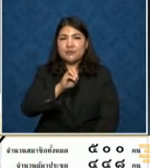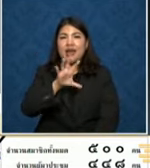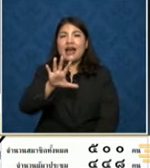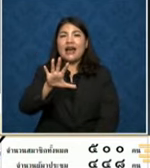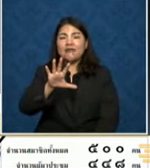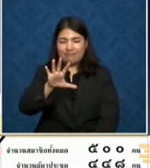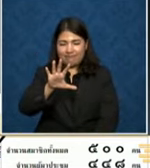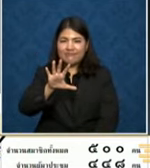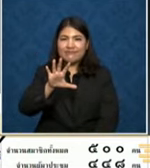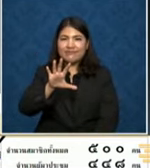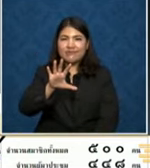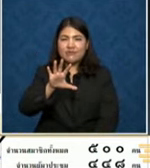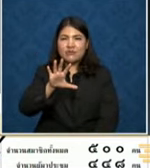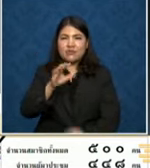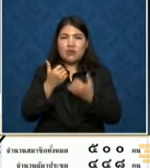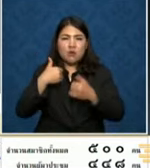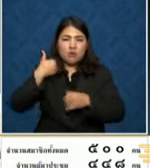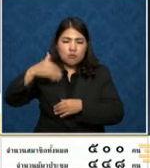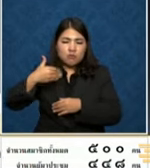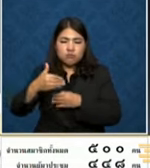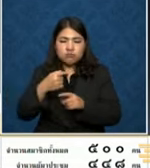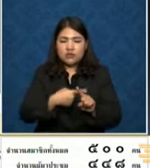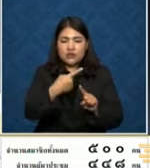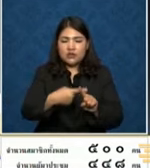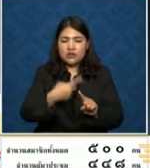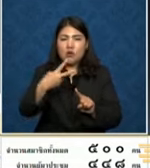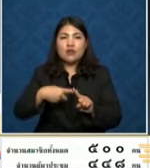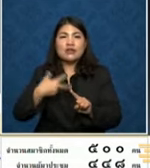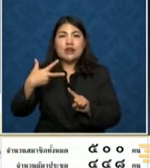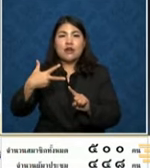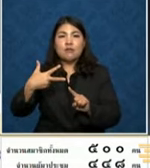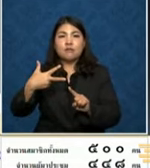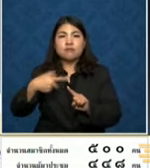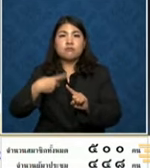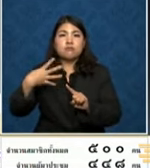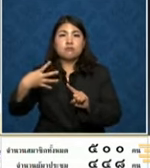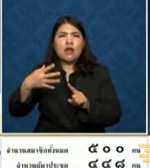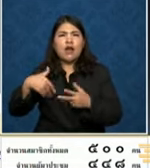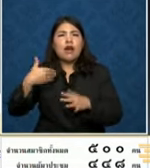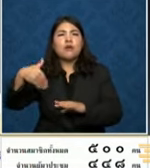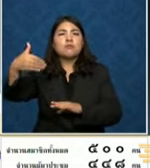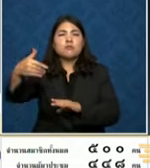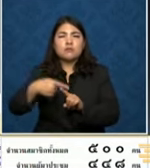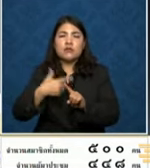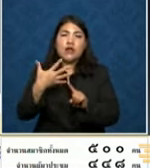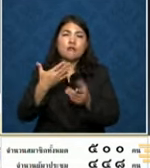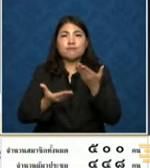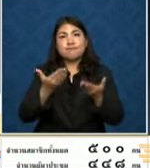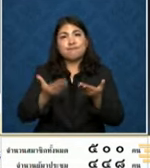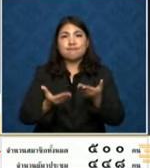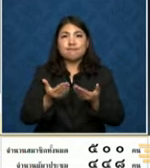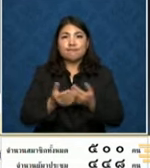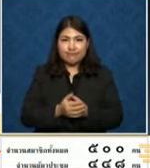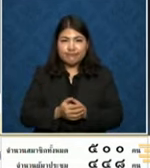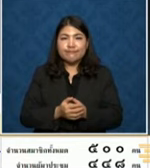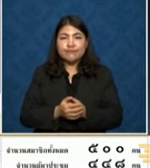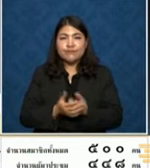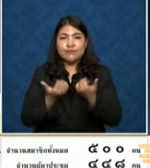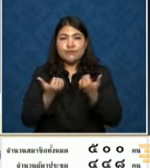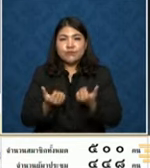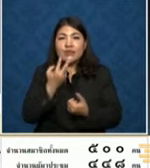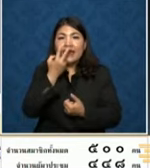65นะครับมาถึงมกราคมกุมภามีนาเมษาเอาเลยไปอีกก็ได้พฤษภาอะไรก็แล้วแต่ครับเ